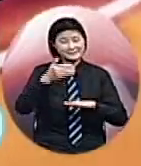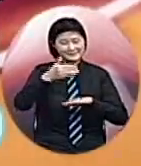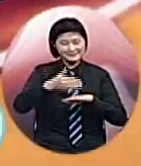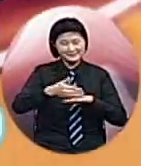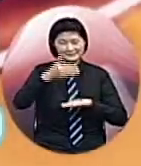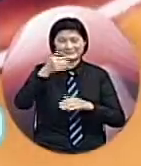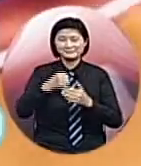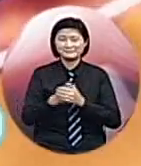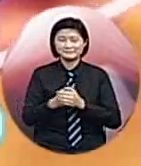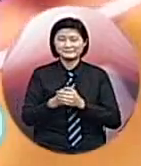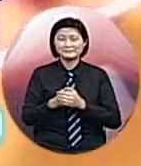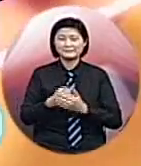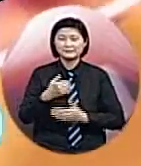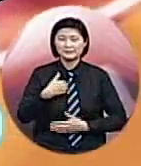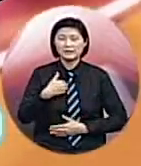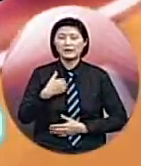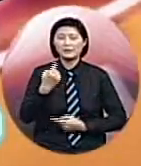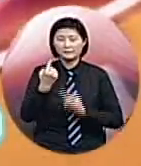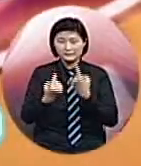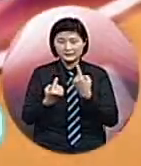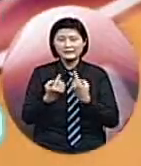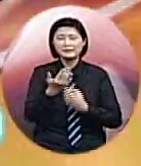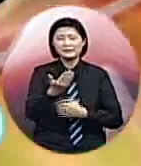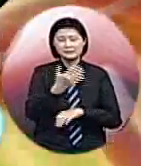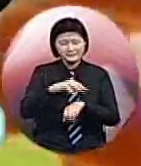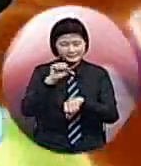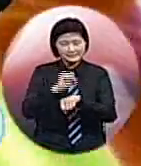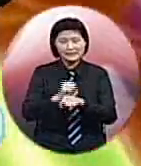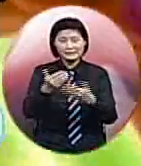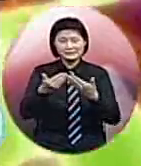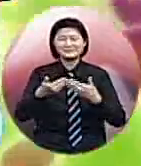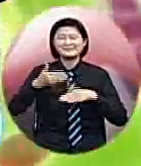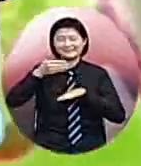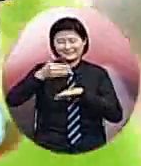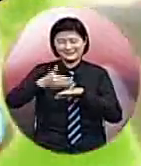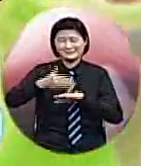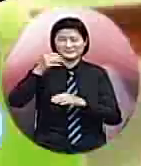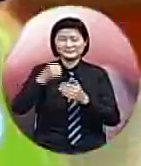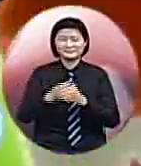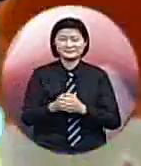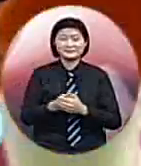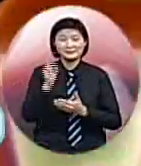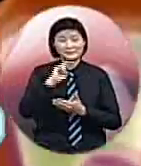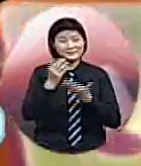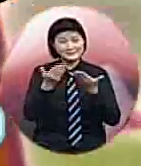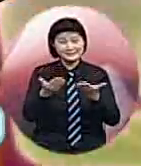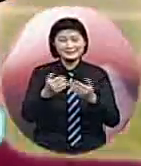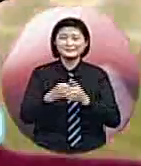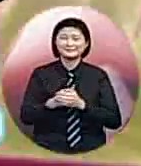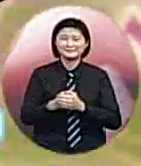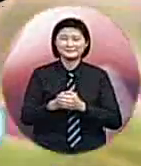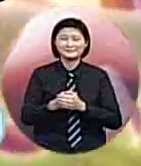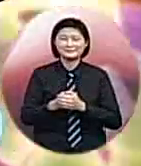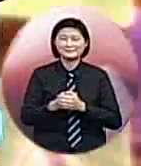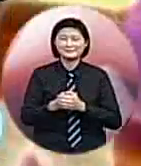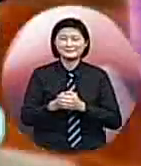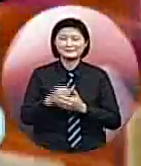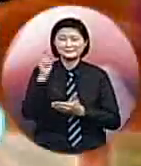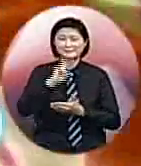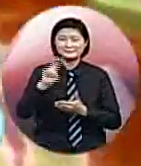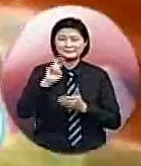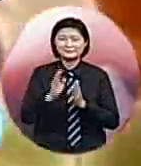아버님. 예, 예. MC들이 해야 될 멘트를 아버님께서 잘 해주셔서 고맙습니다. 감사합니다. 자, 음악 드리겠습니다. 예, 예. 예. 자,